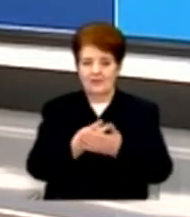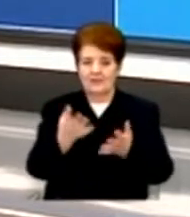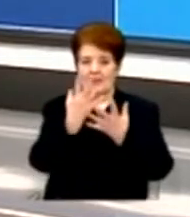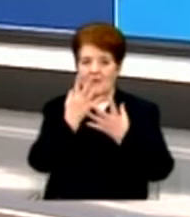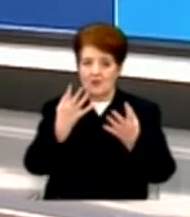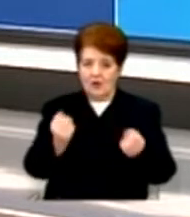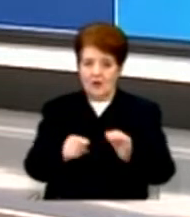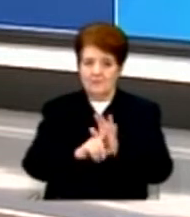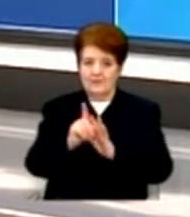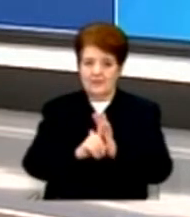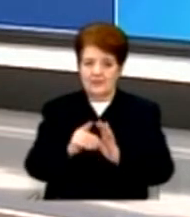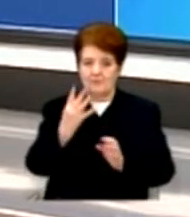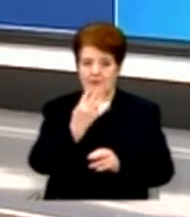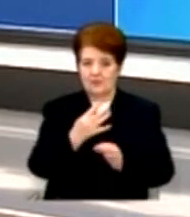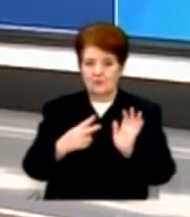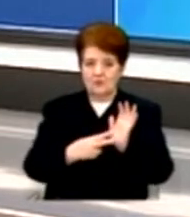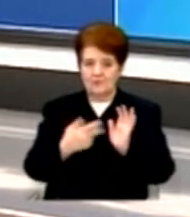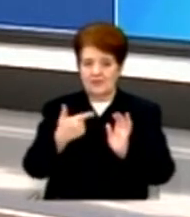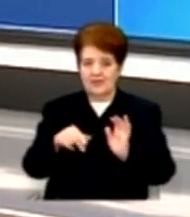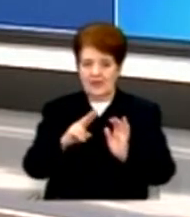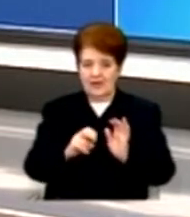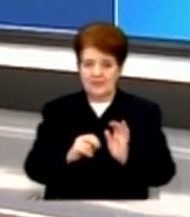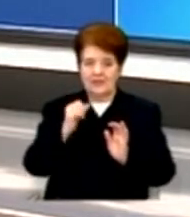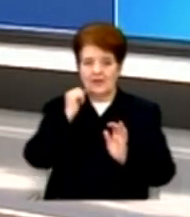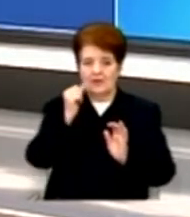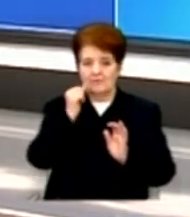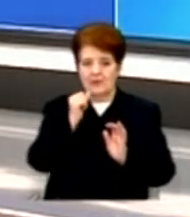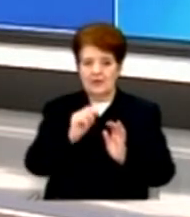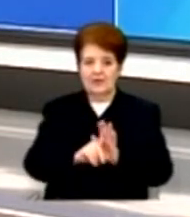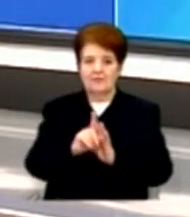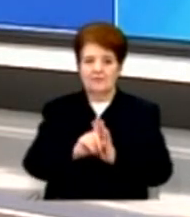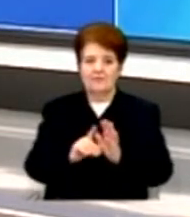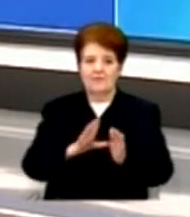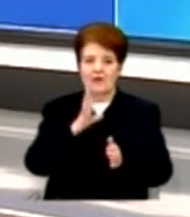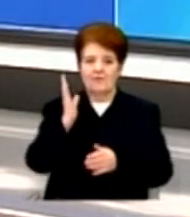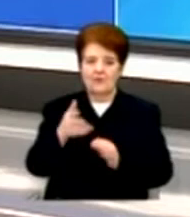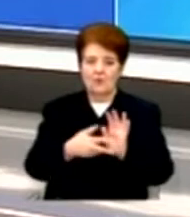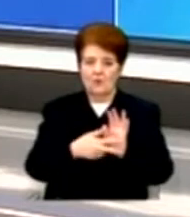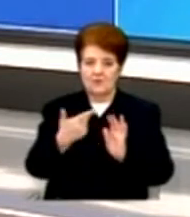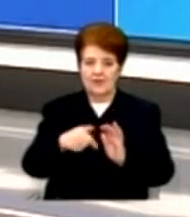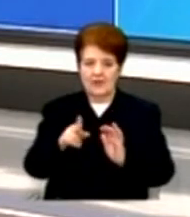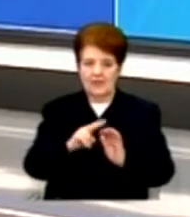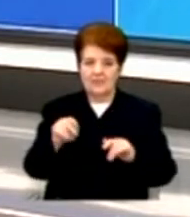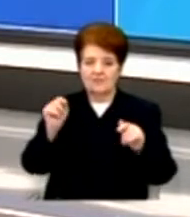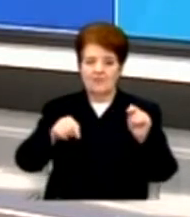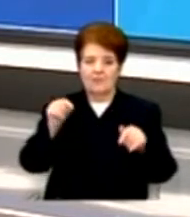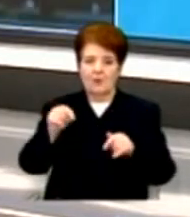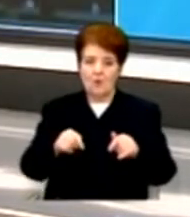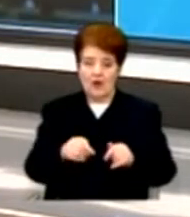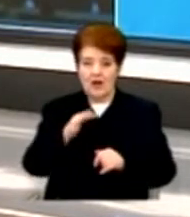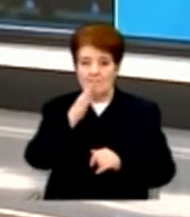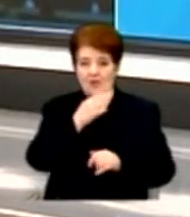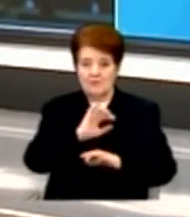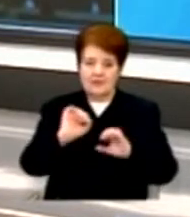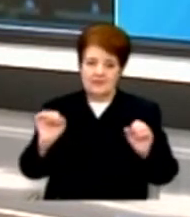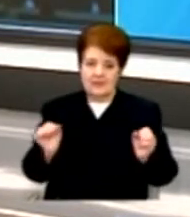noapte, minimele vor oscila între 4 și 7 grade Celsius, iar mâine maxima va ajunge până la 8 grade și va ploua. Vremea va continua să